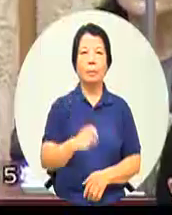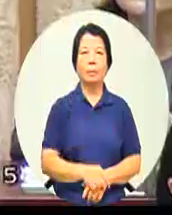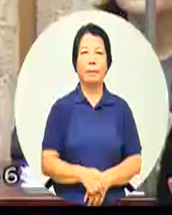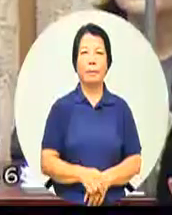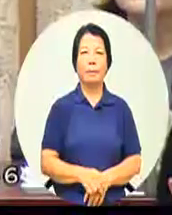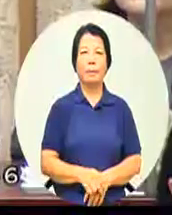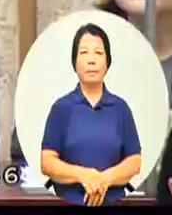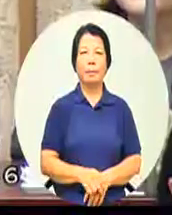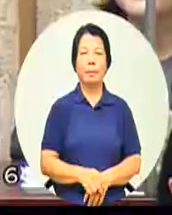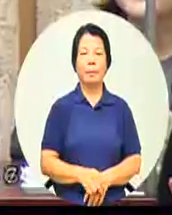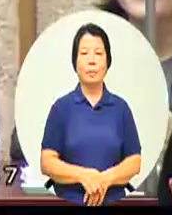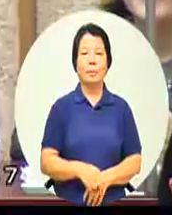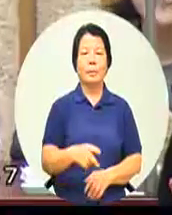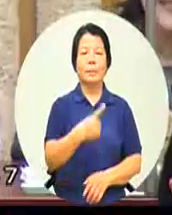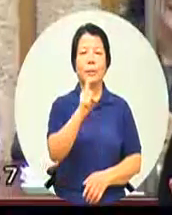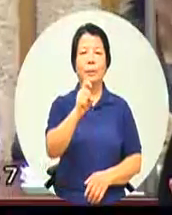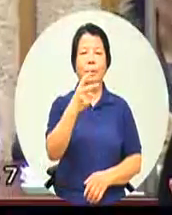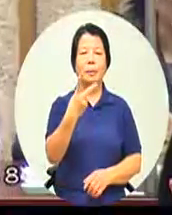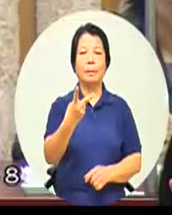212冬。